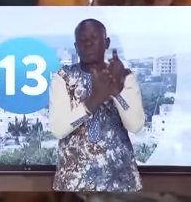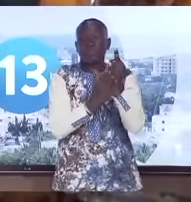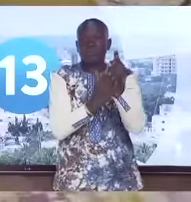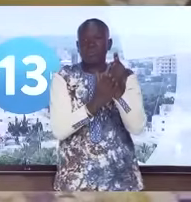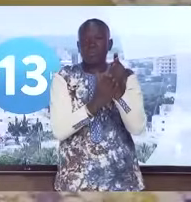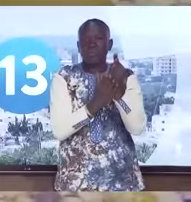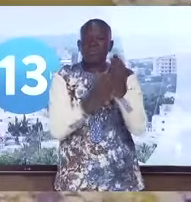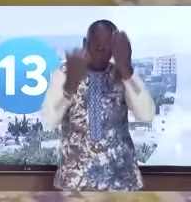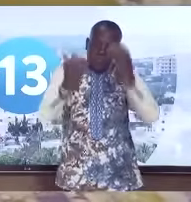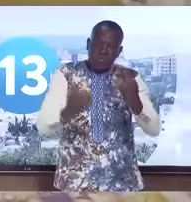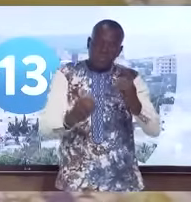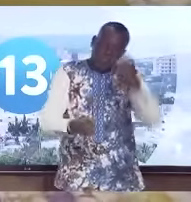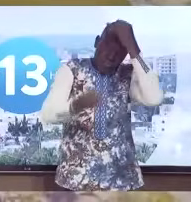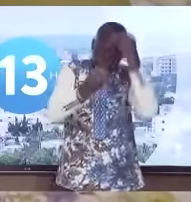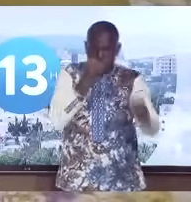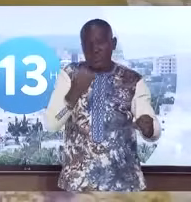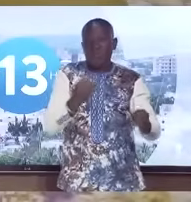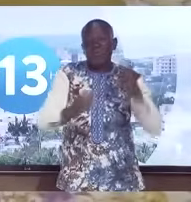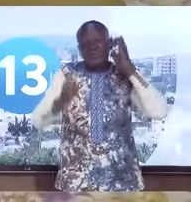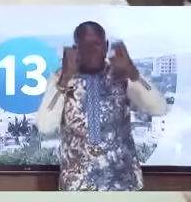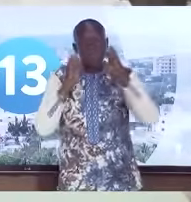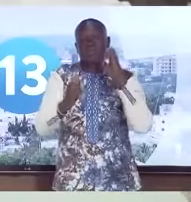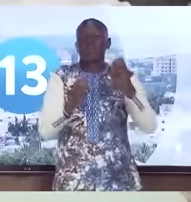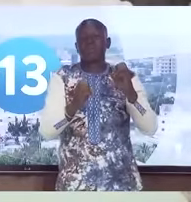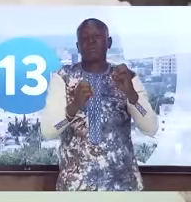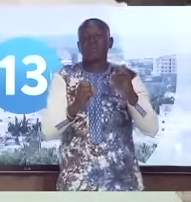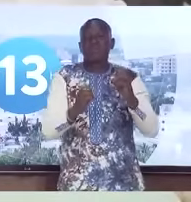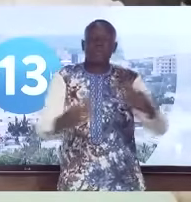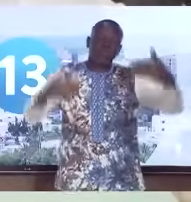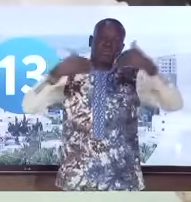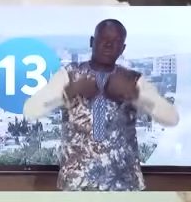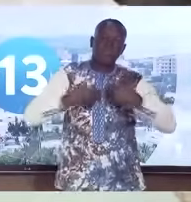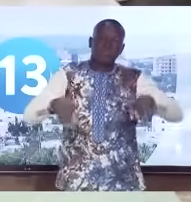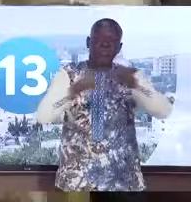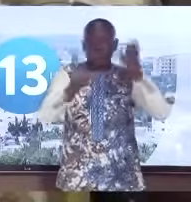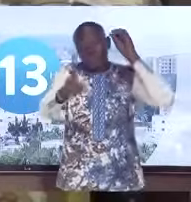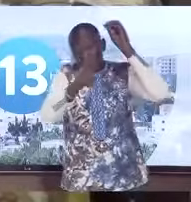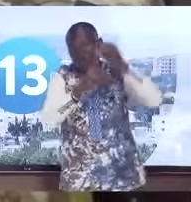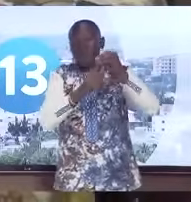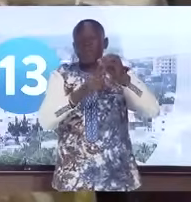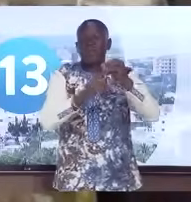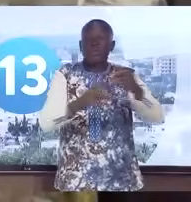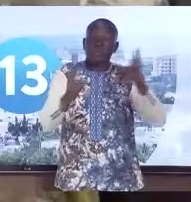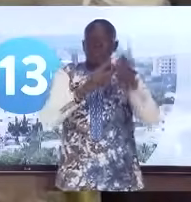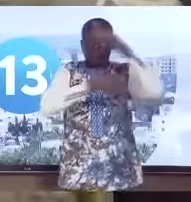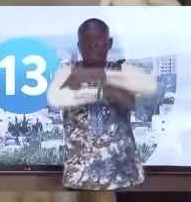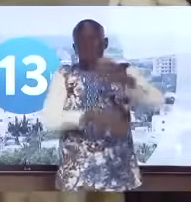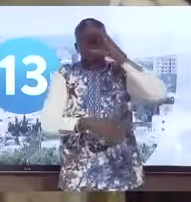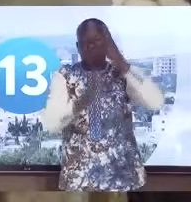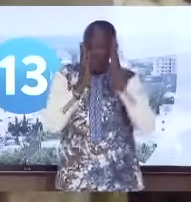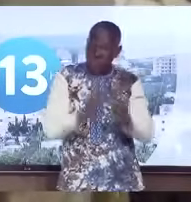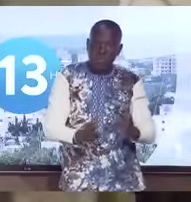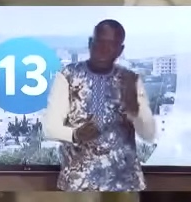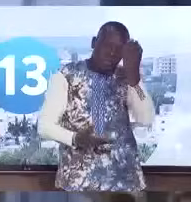Et nous voulons qu'au sortir donc de ces échanges-là, nous ayons le même regard. Aujourd'hui, les consommateurs des